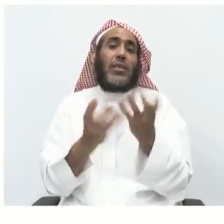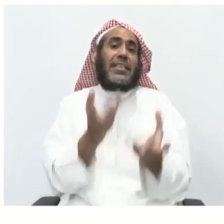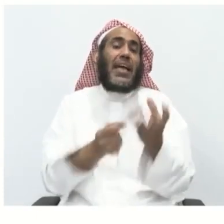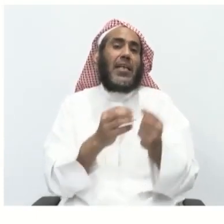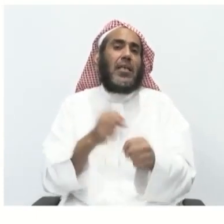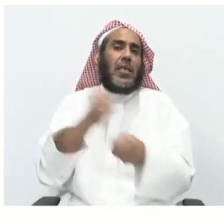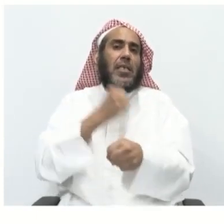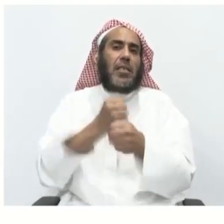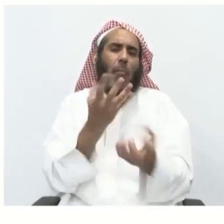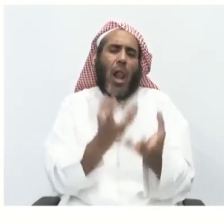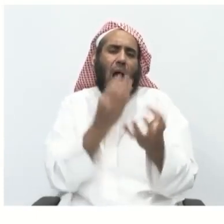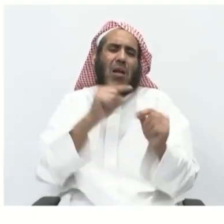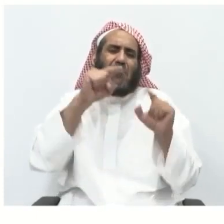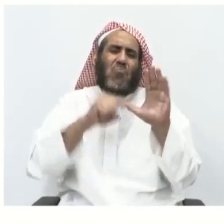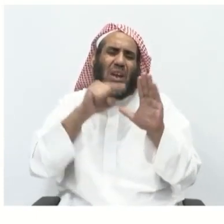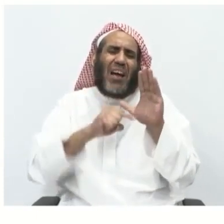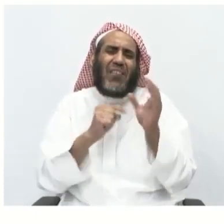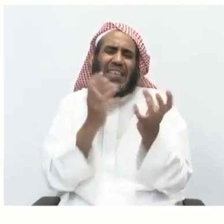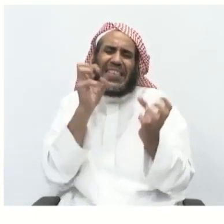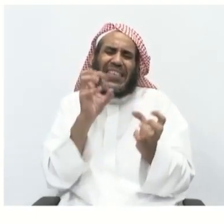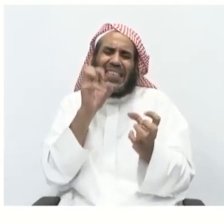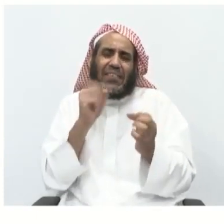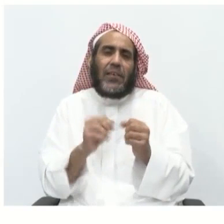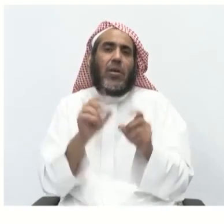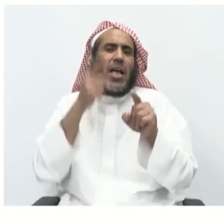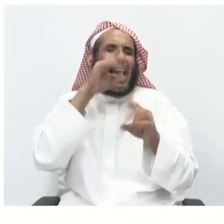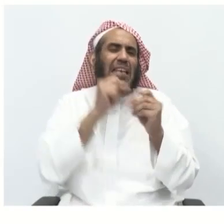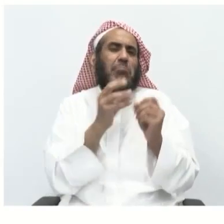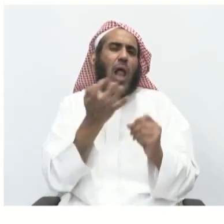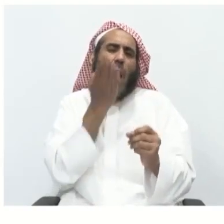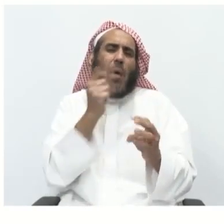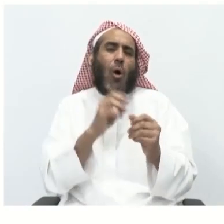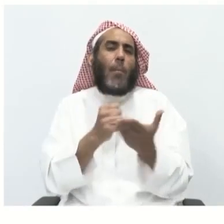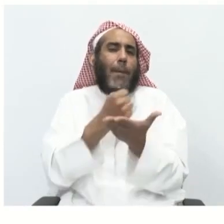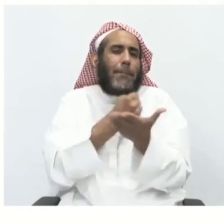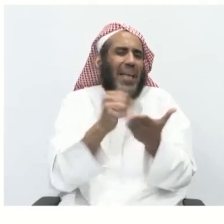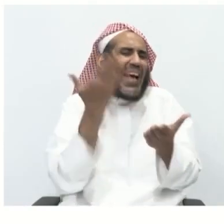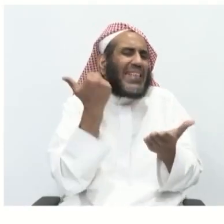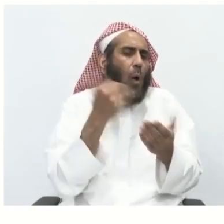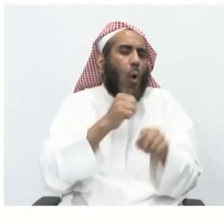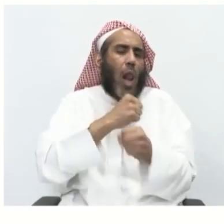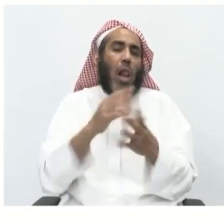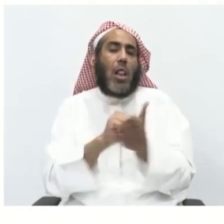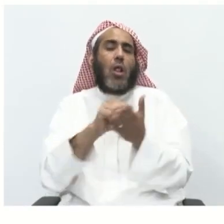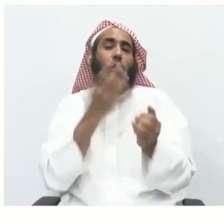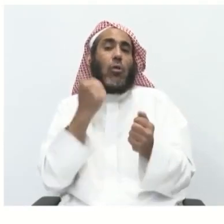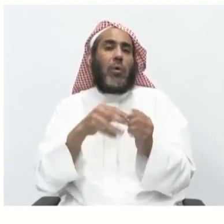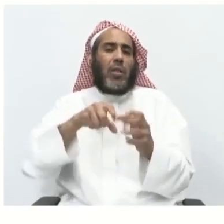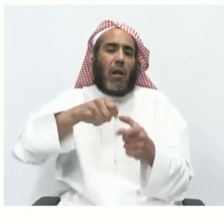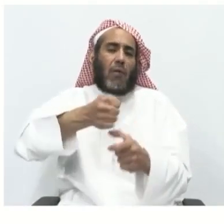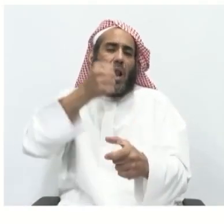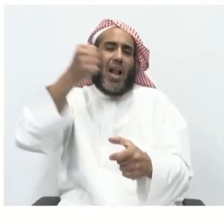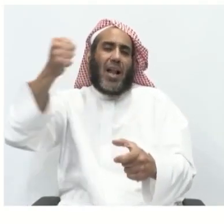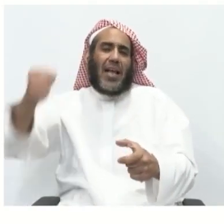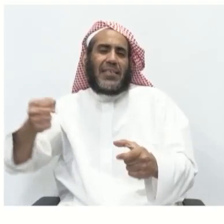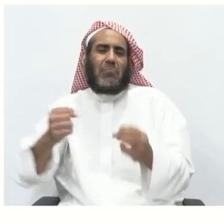سنستعمل الحراره منخفضه لتجفيف النحاس من الماء الذي قمنا بغسله ثم نرفع الكاس عن السخان